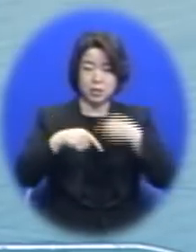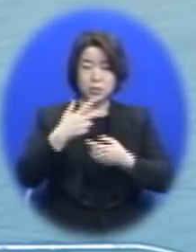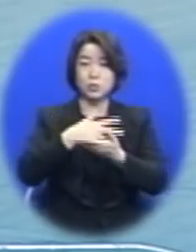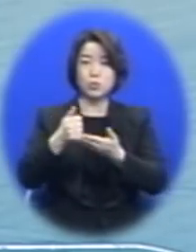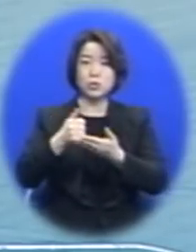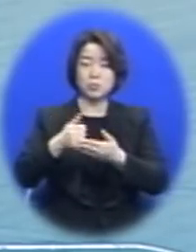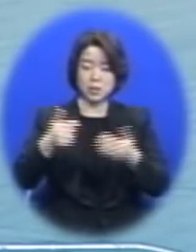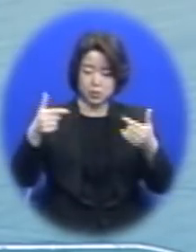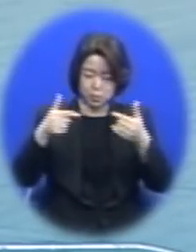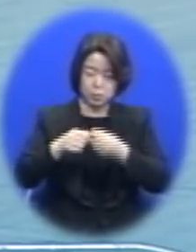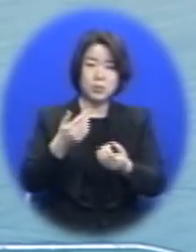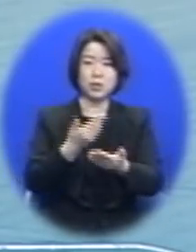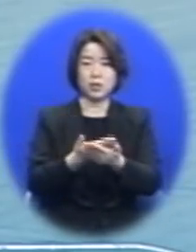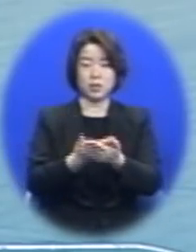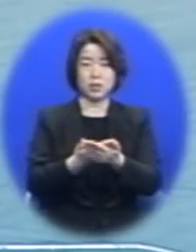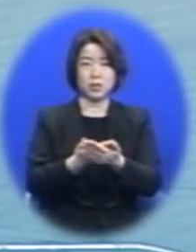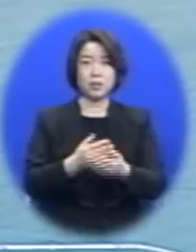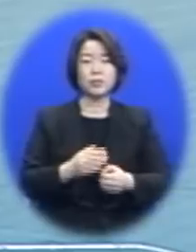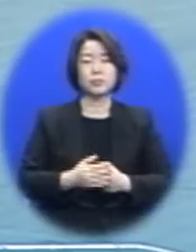주십시오